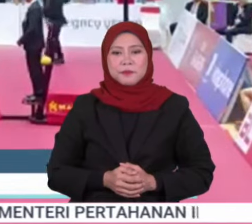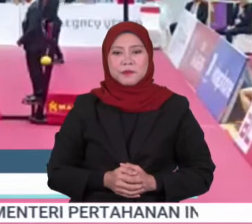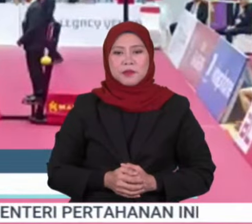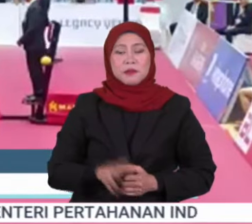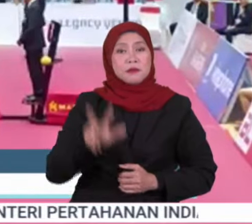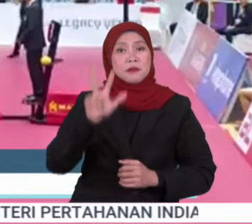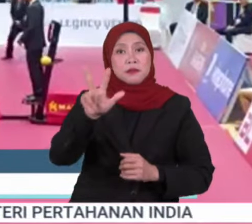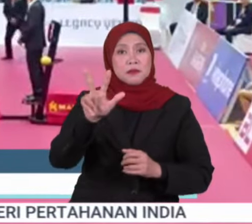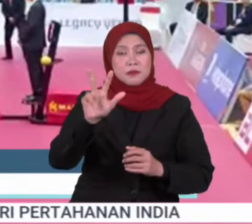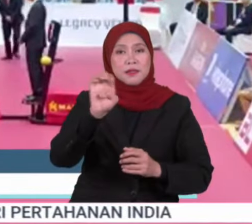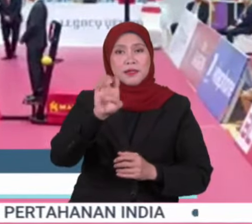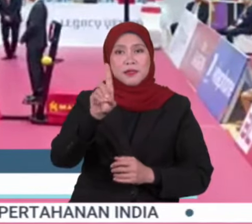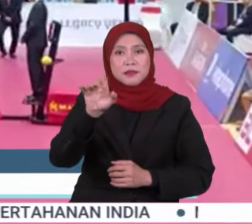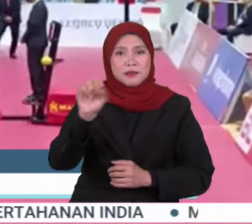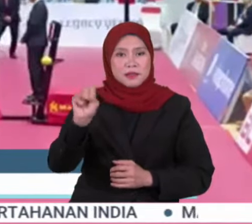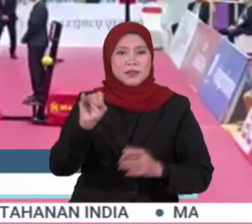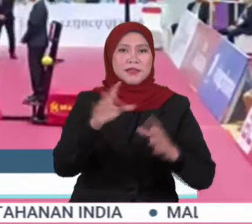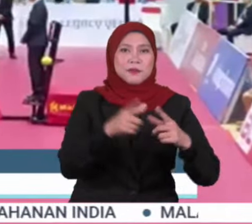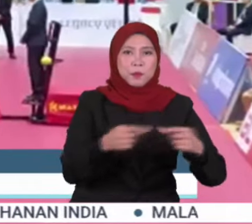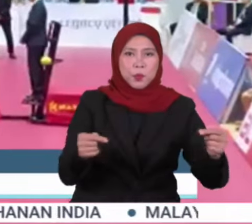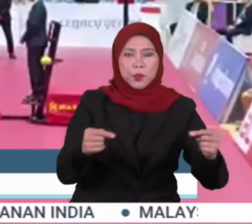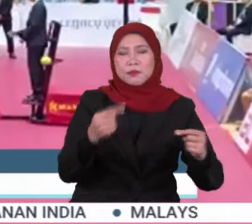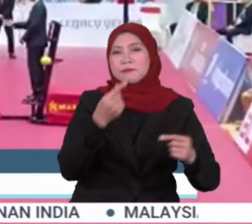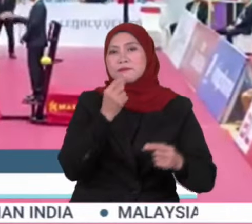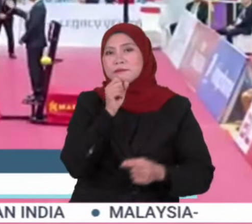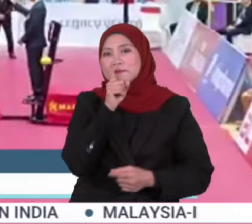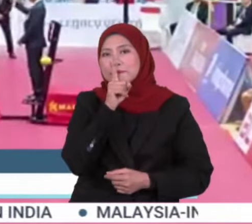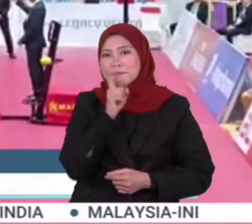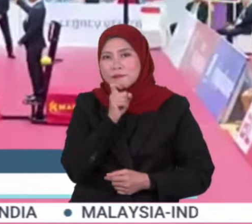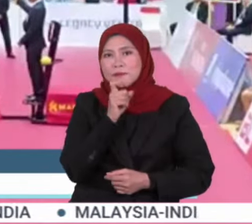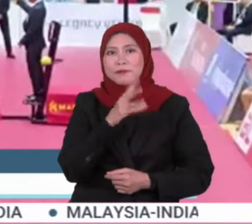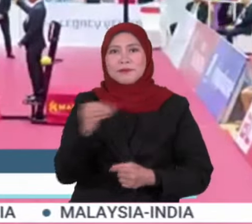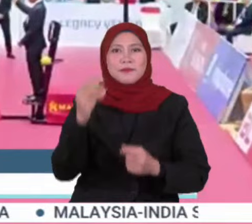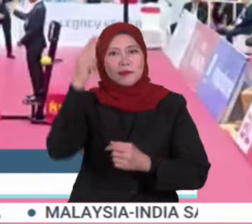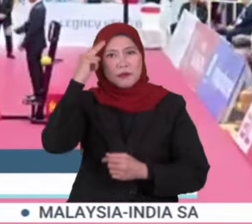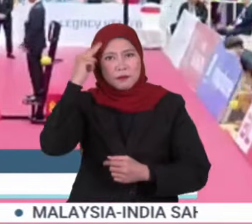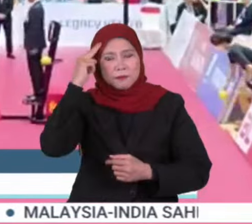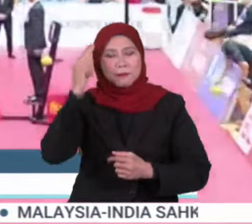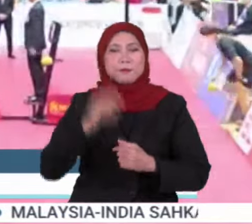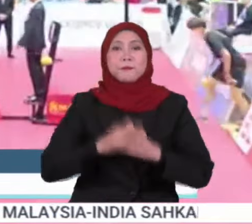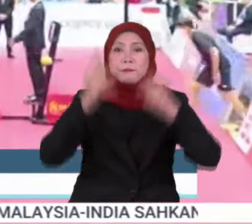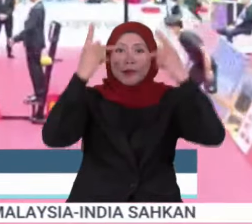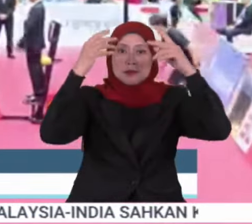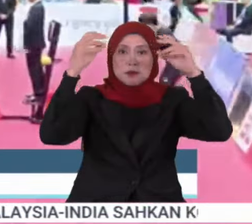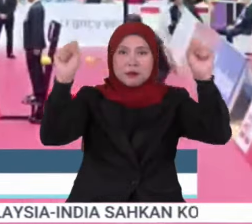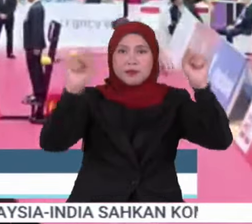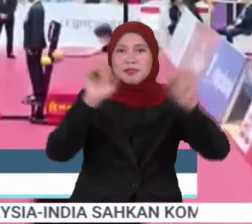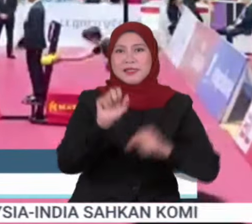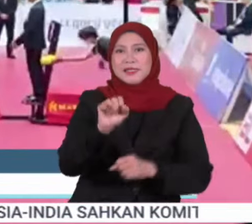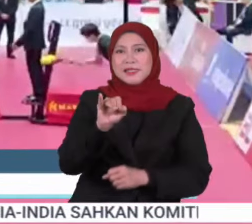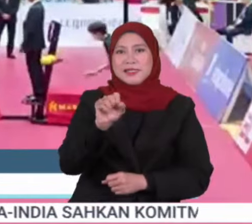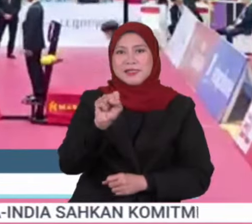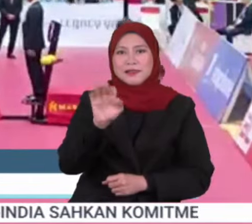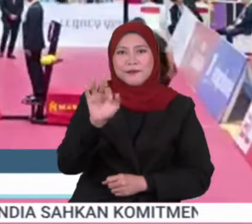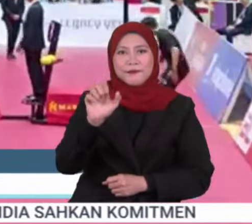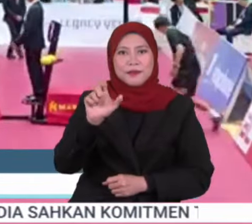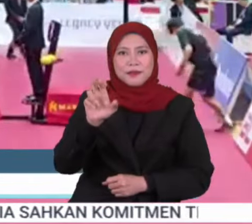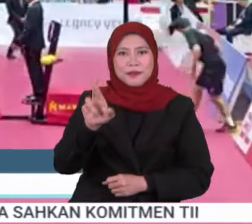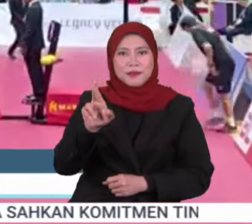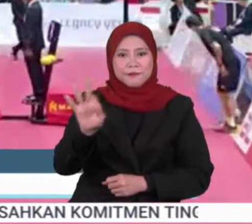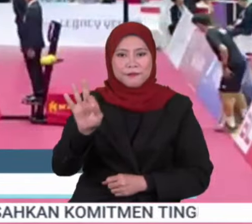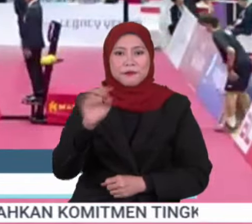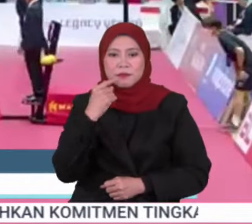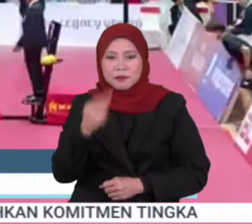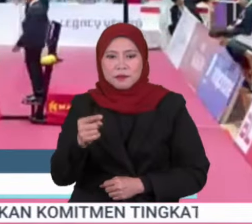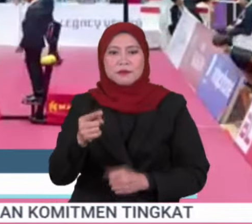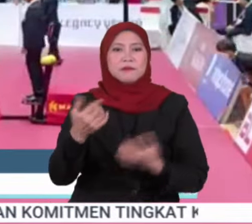3 edisi tersebut akan berlangsung di Jepun, Qatar dan Arab Saudi. Setiausaha Agung Istaf Dato' Abdul Halim Kadim memaklumkan ia merupakan pengiktirafan besar